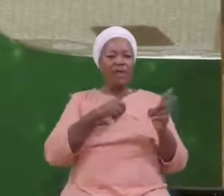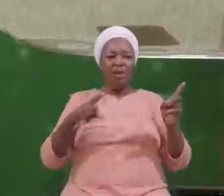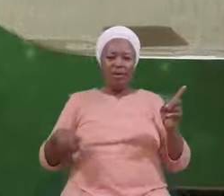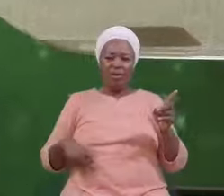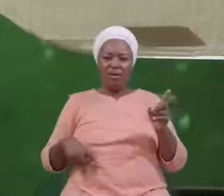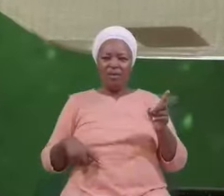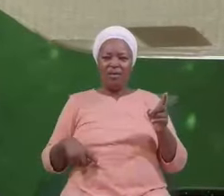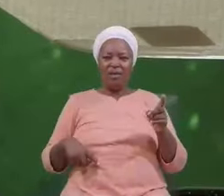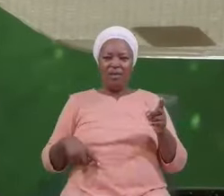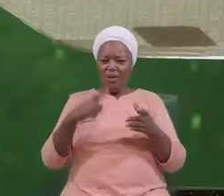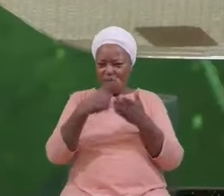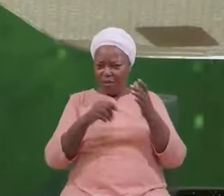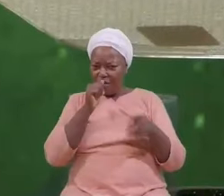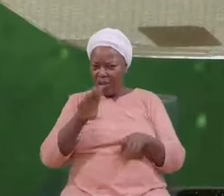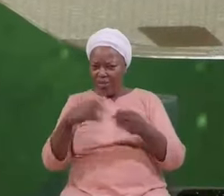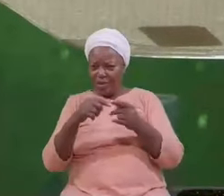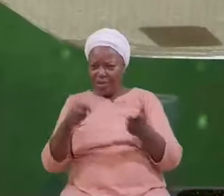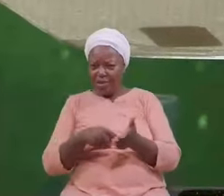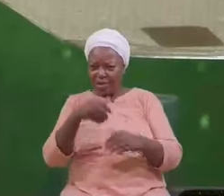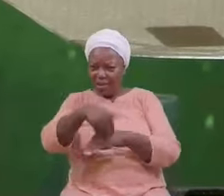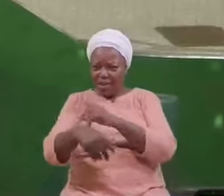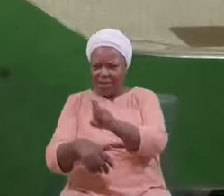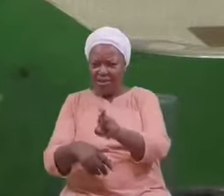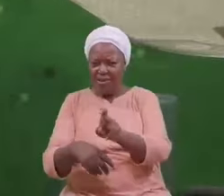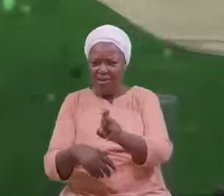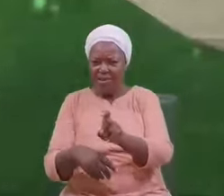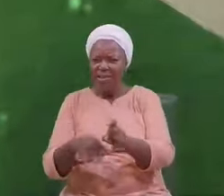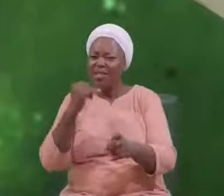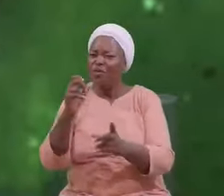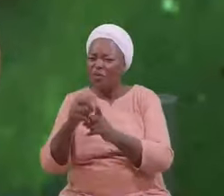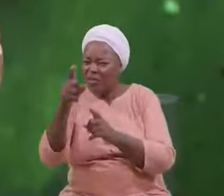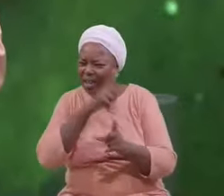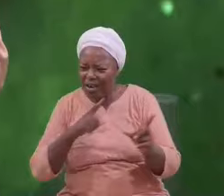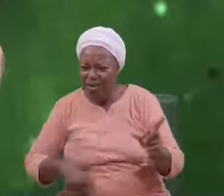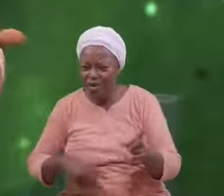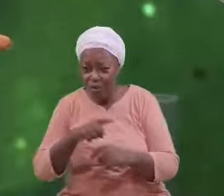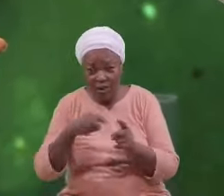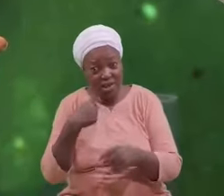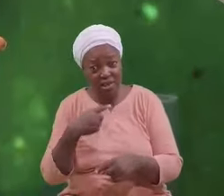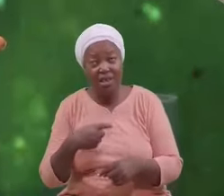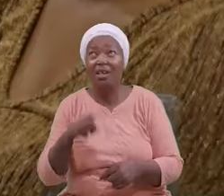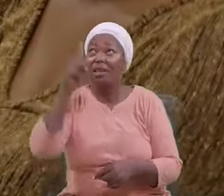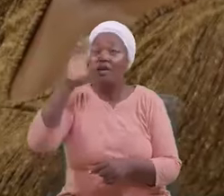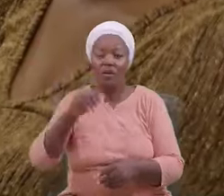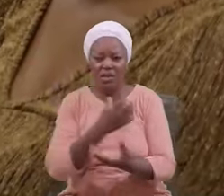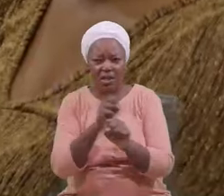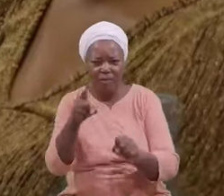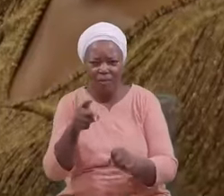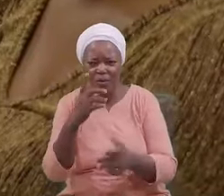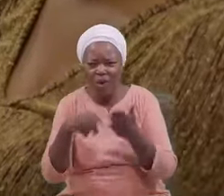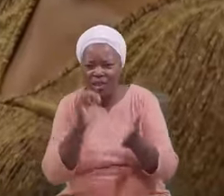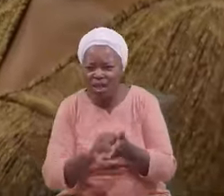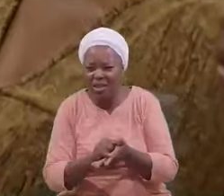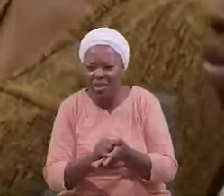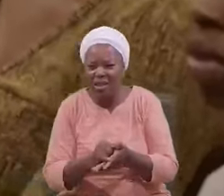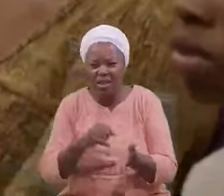donne ce soir? Si je dis, il vous sauvera, c'est quoi? C'est la parole de l'Éternel. Si je